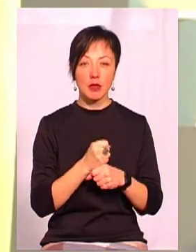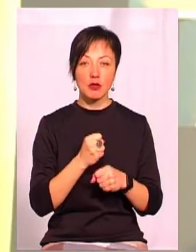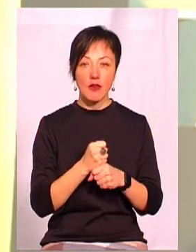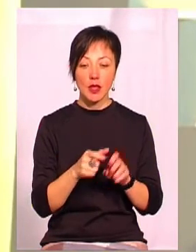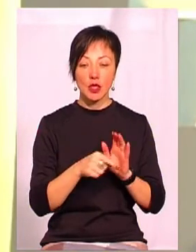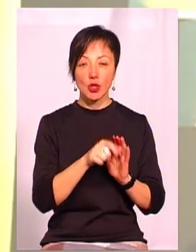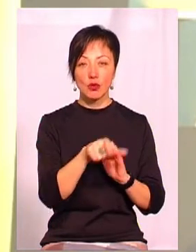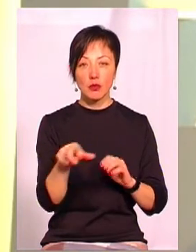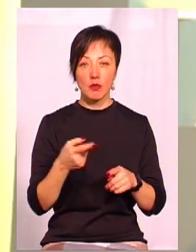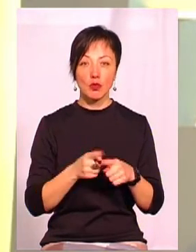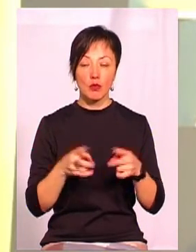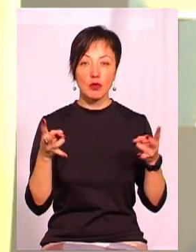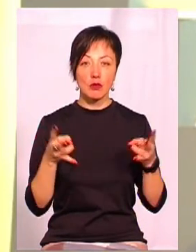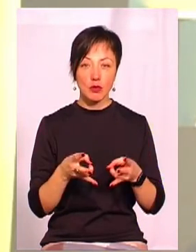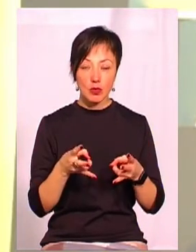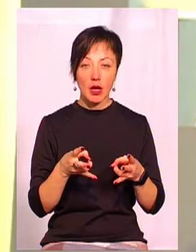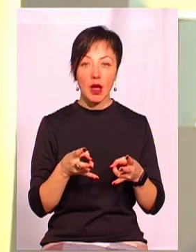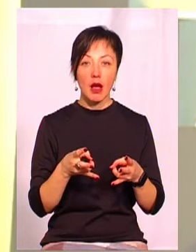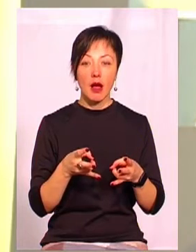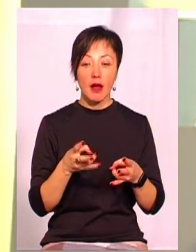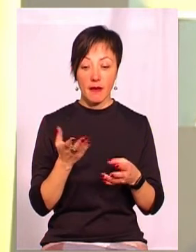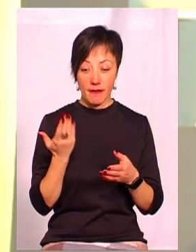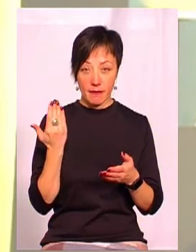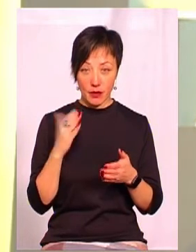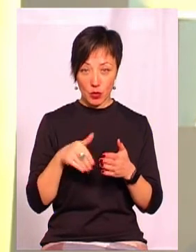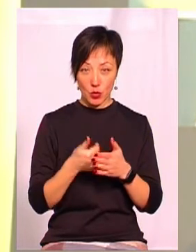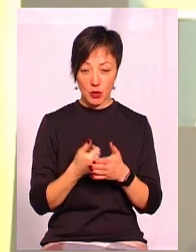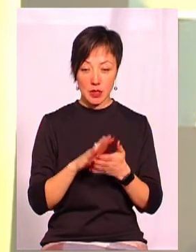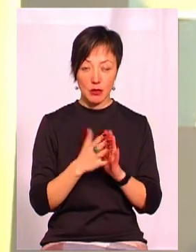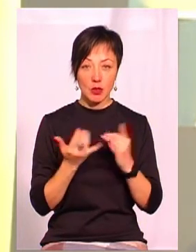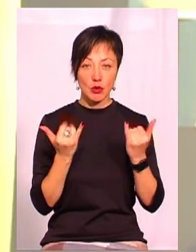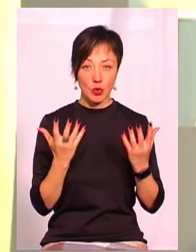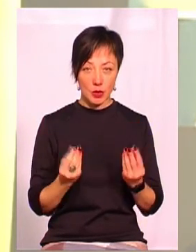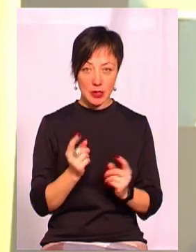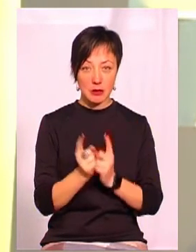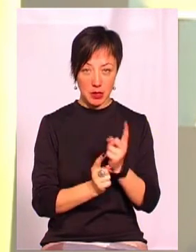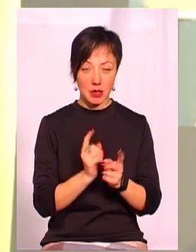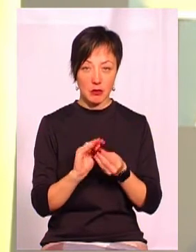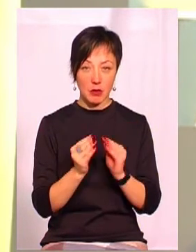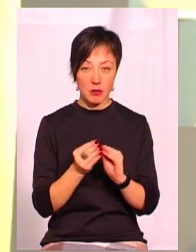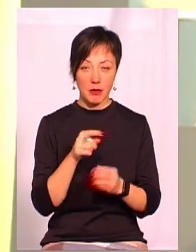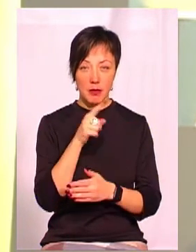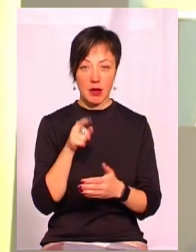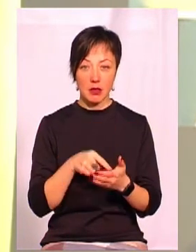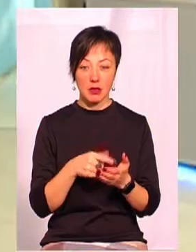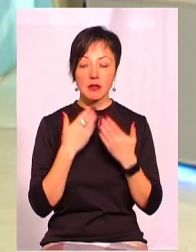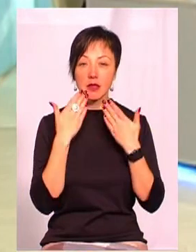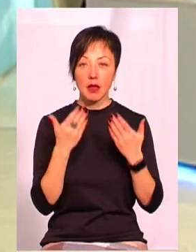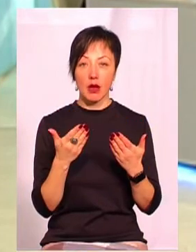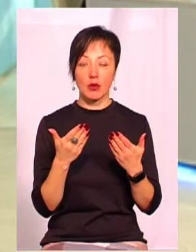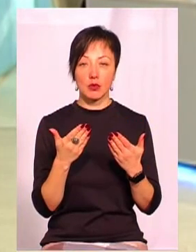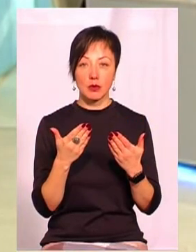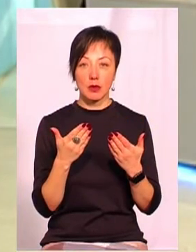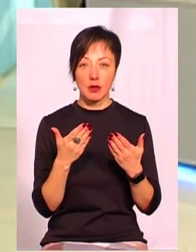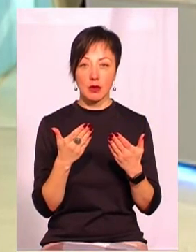працювати з людьми, які цього потребують, як психолог. От відтоді і от станом на сьогодні змінилась проблематика, з якою до вас